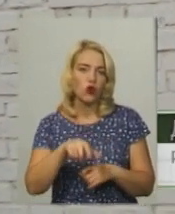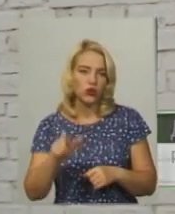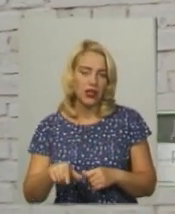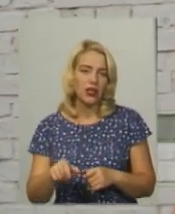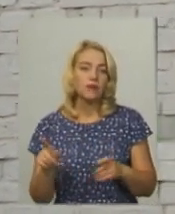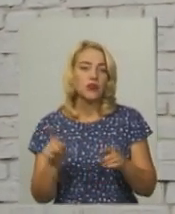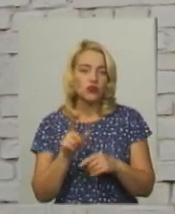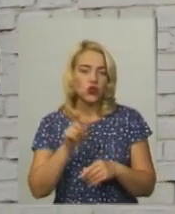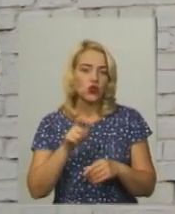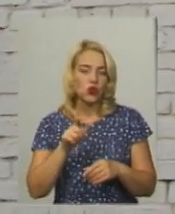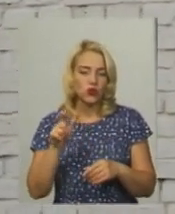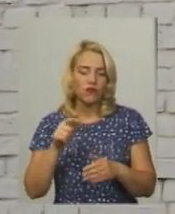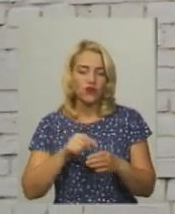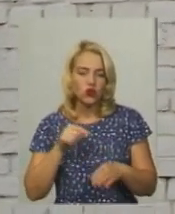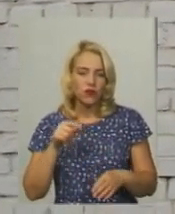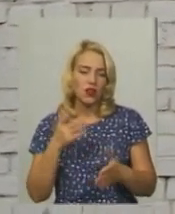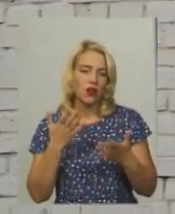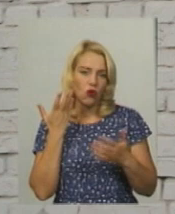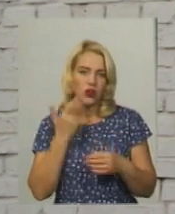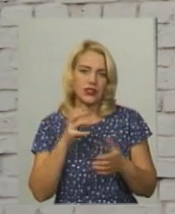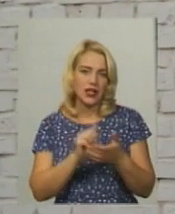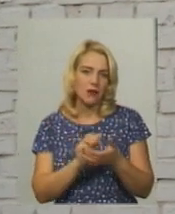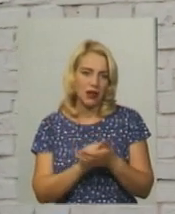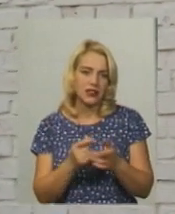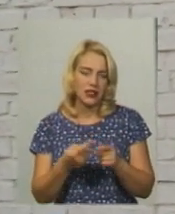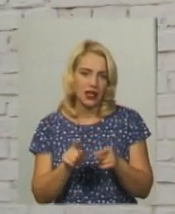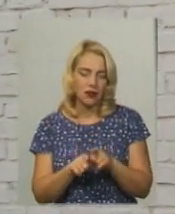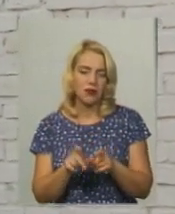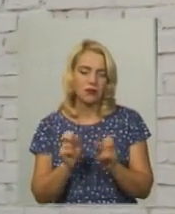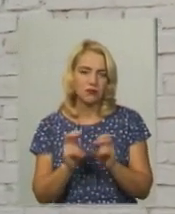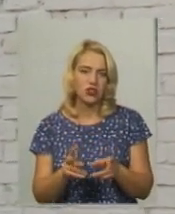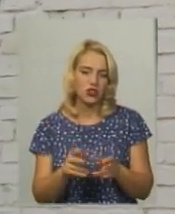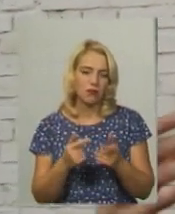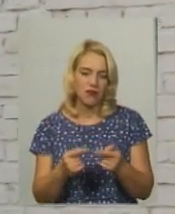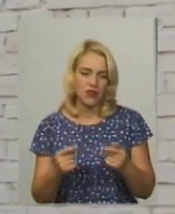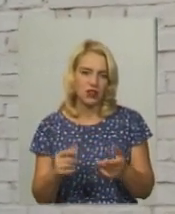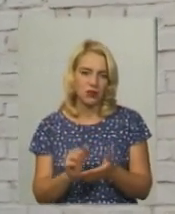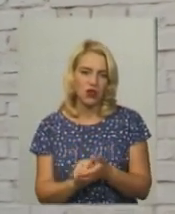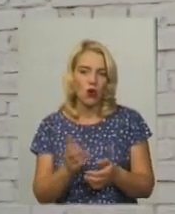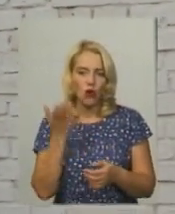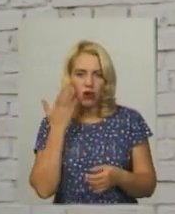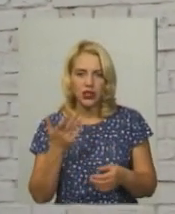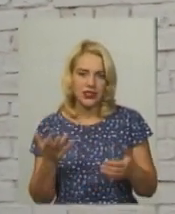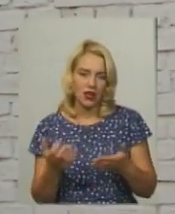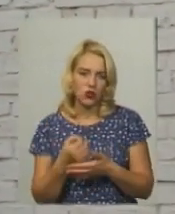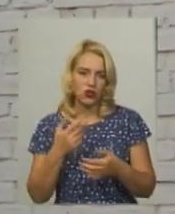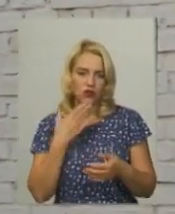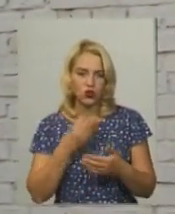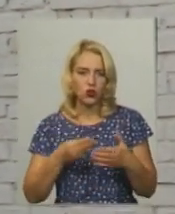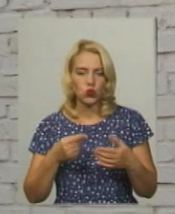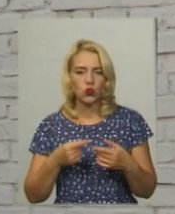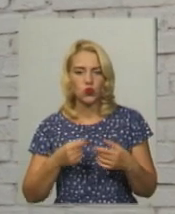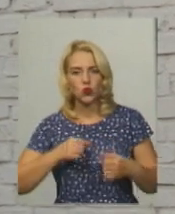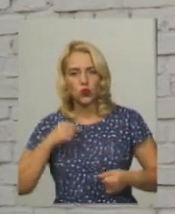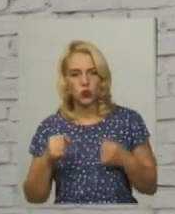коли займаються такими небезпечними видами діяльності, про те, як знаходять друзів, коли начебто не